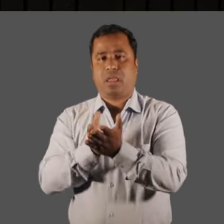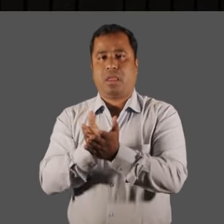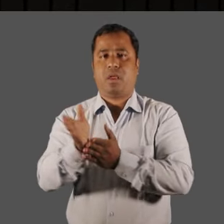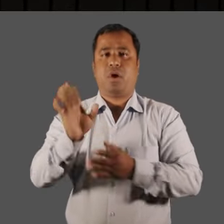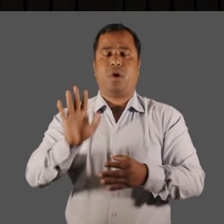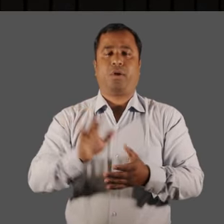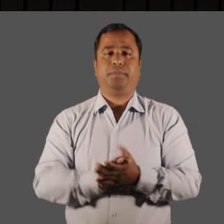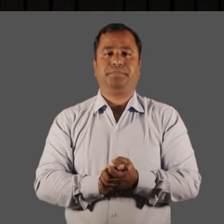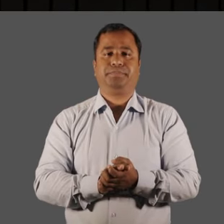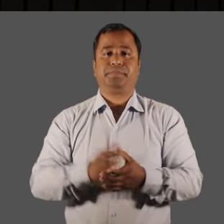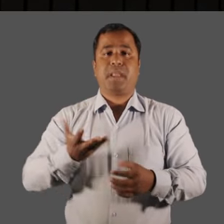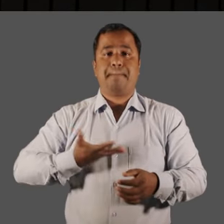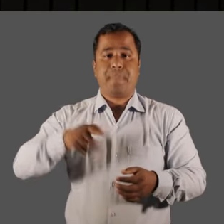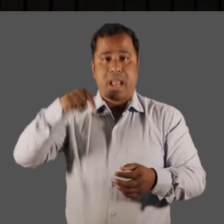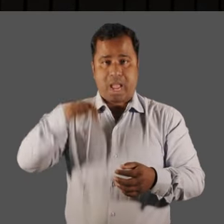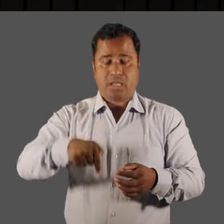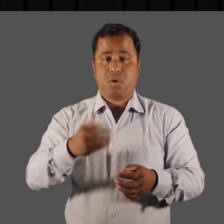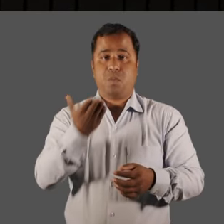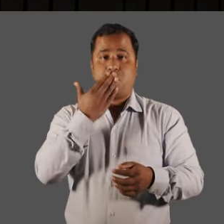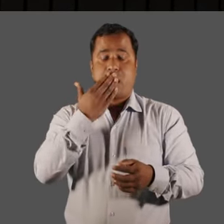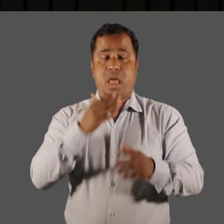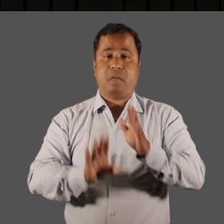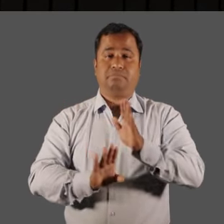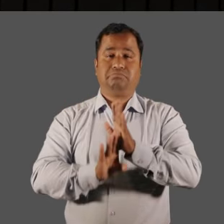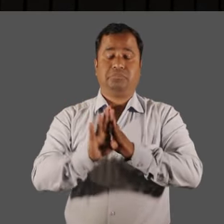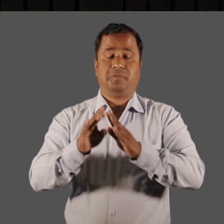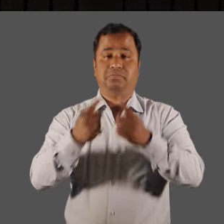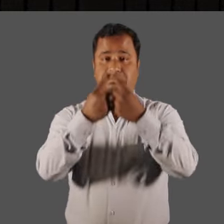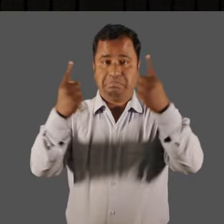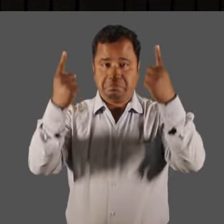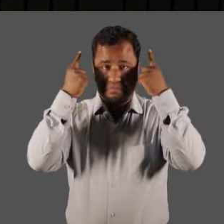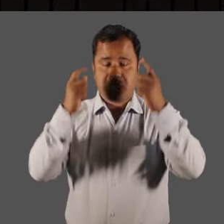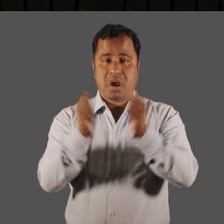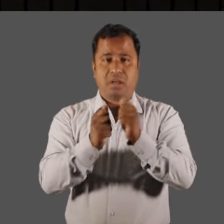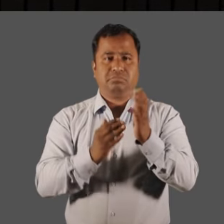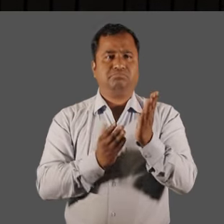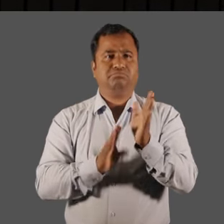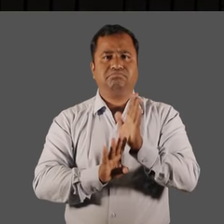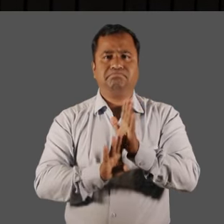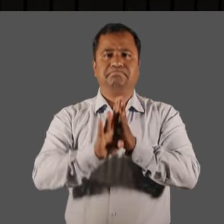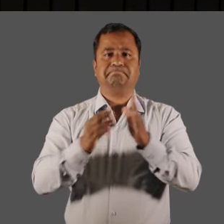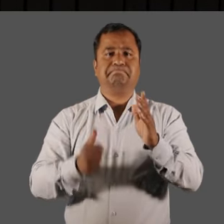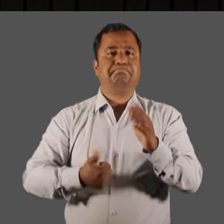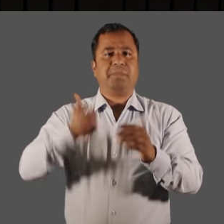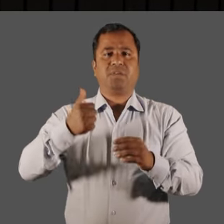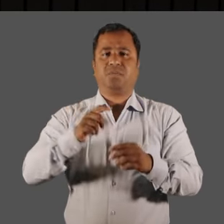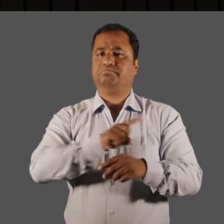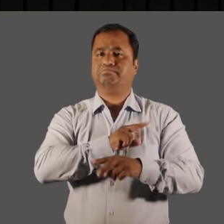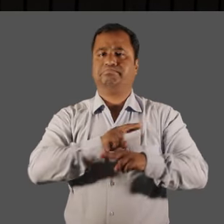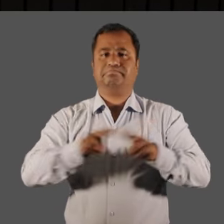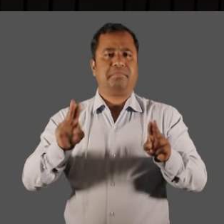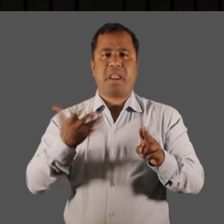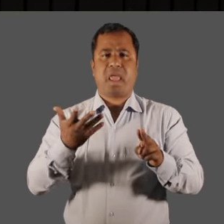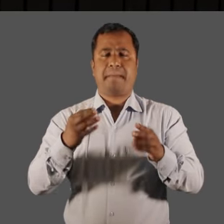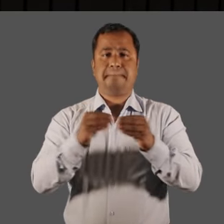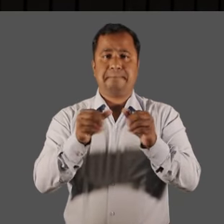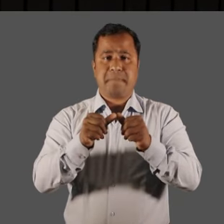বাংলাদেশে এখন পর্যন্ত হায়ার এডুকেশনে গিয়েছে এরকম সংখ্যা খুবই কম, মানে এতই নগণ্য সেটা আসলে বলার মতো কিছু